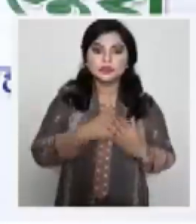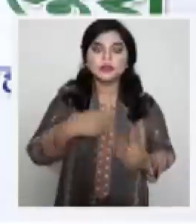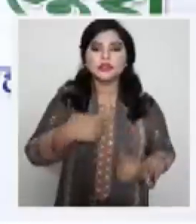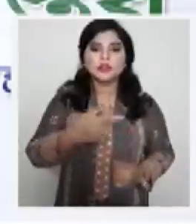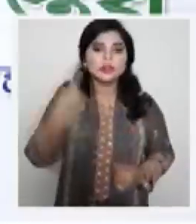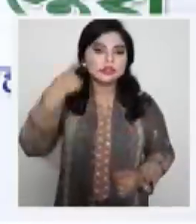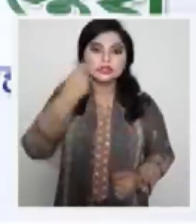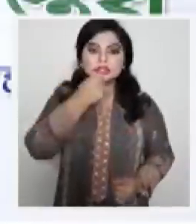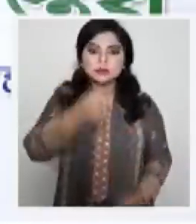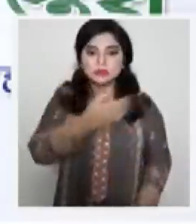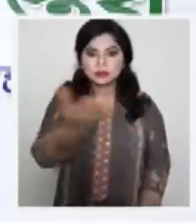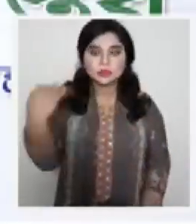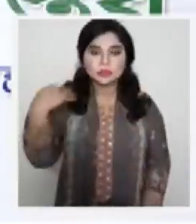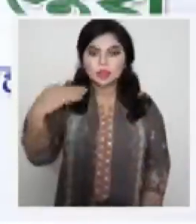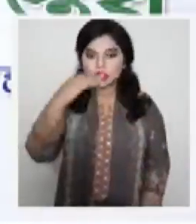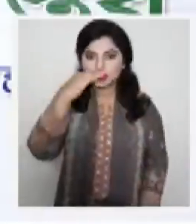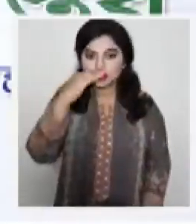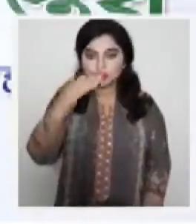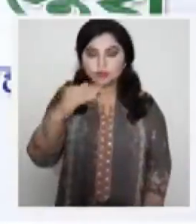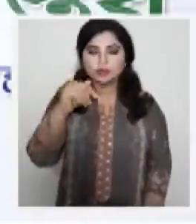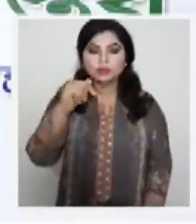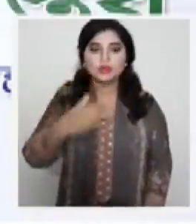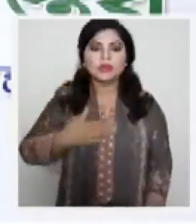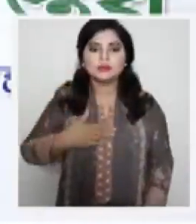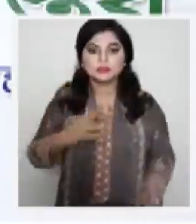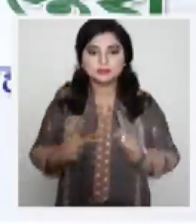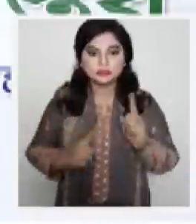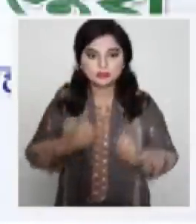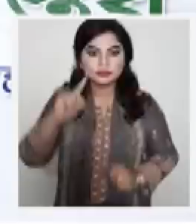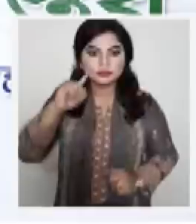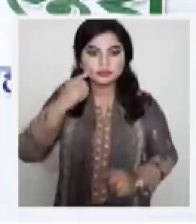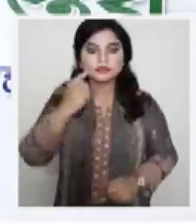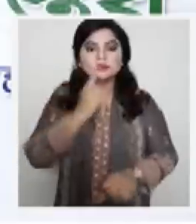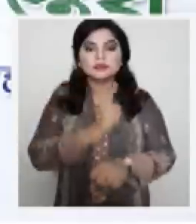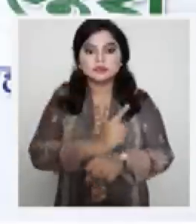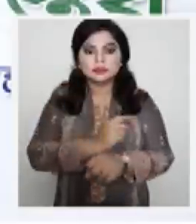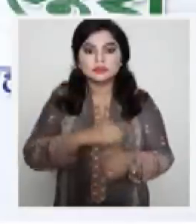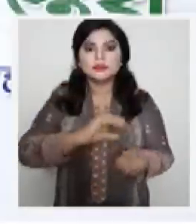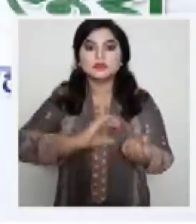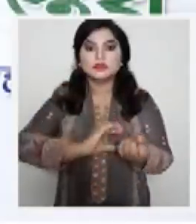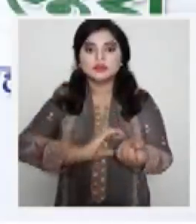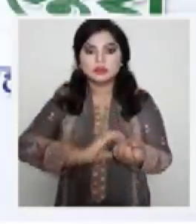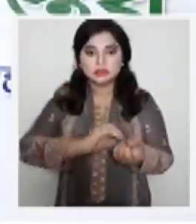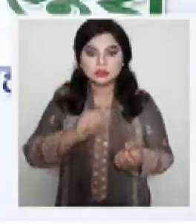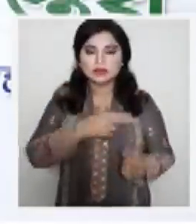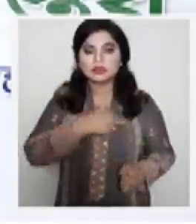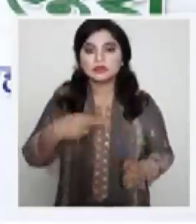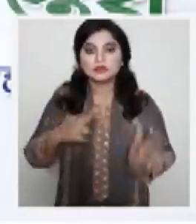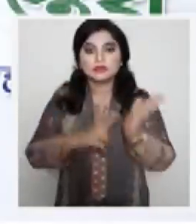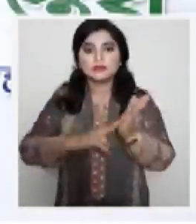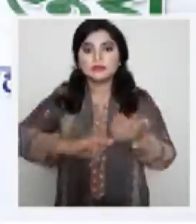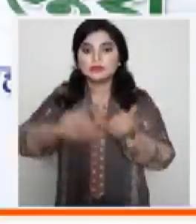প্রিয় সাংবাদিক ভাই ও বোনেরা, সম্মানিত দর্শক শ্রোতাবৃন্দ, প্রিয় দেশবাসী, বাংলাদেশি প্রবাসী ভাই ও বোনেরা, আসসালামু